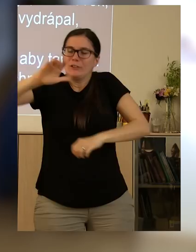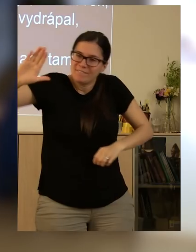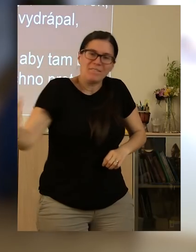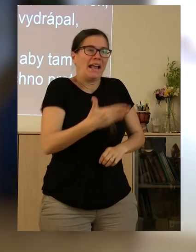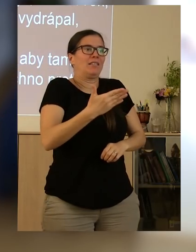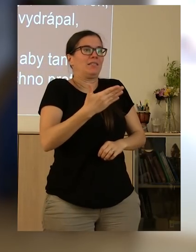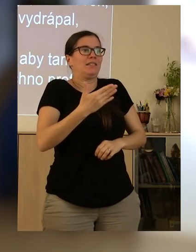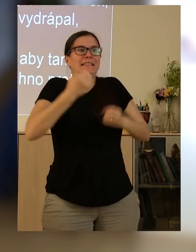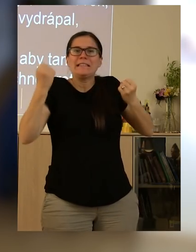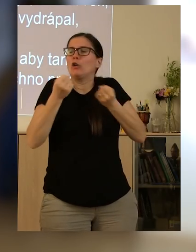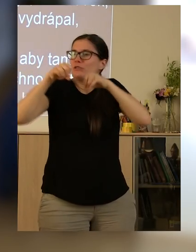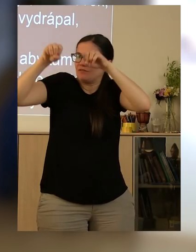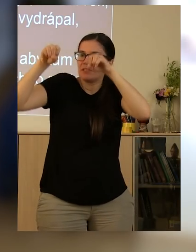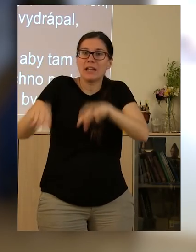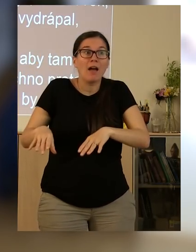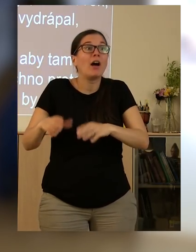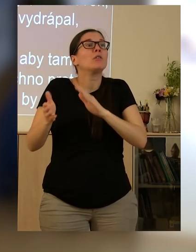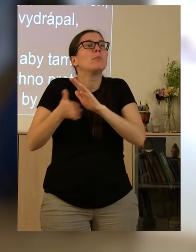Jinak by nemohly existovat skandály.